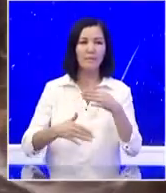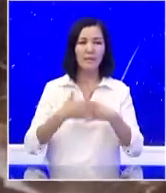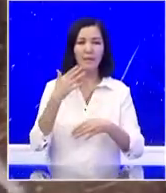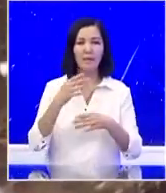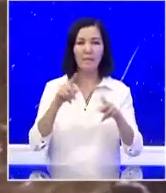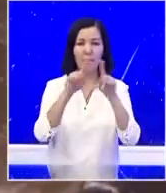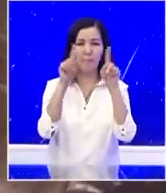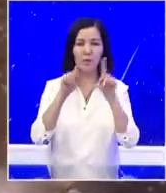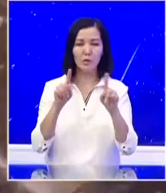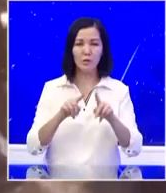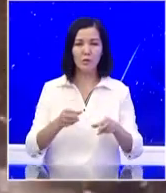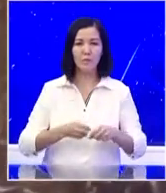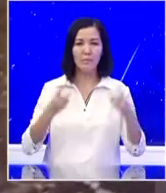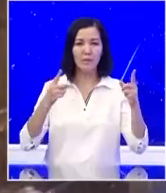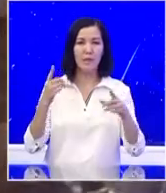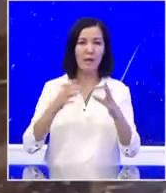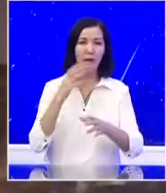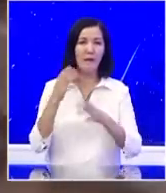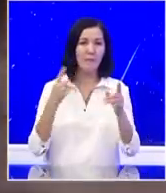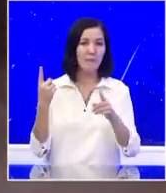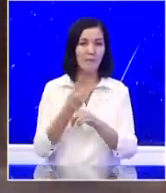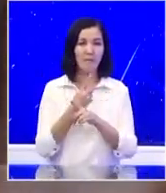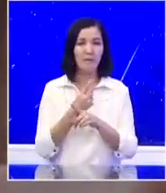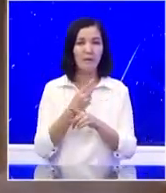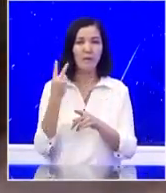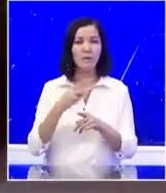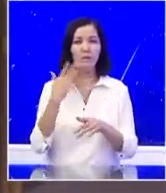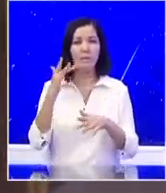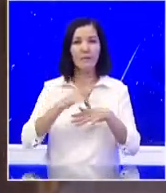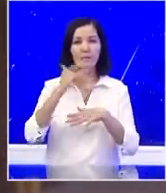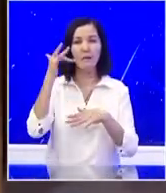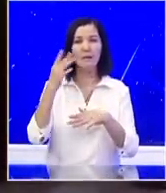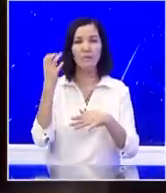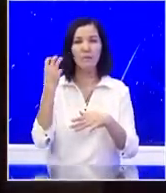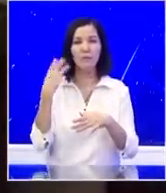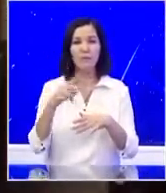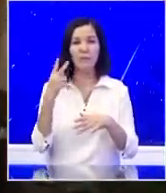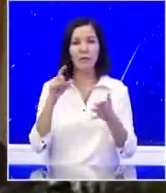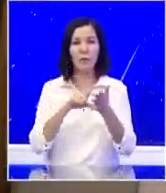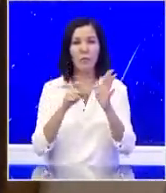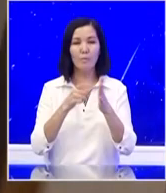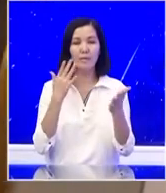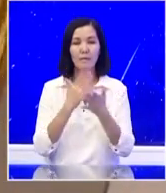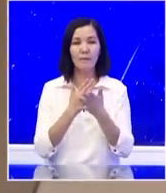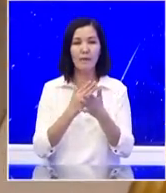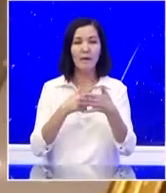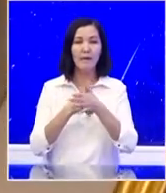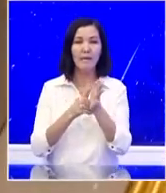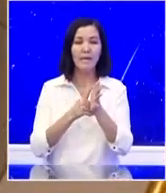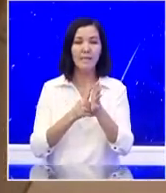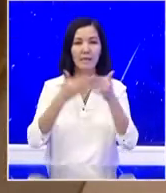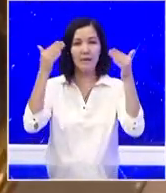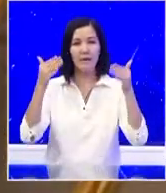нысан әлемде алғашқылардың бірі. Қонақ үй 25 қабатты, 342 бөлмесі бар. Есік